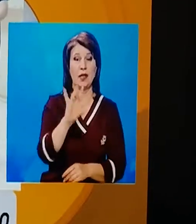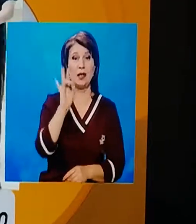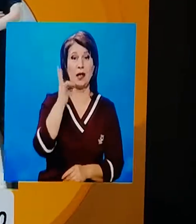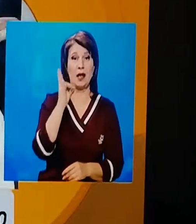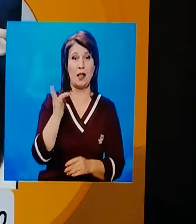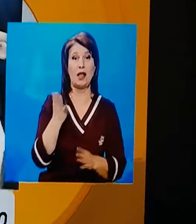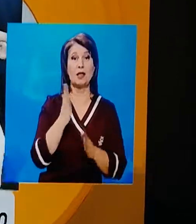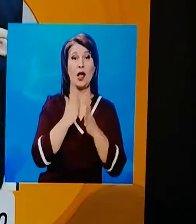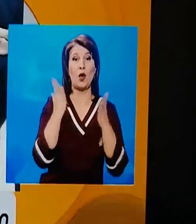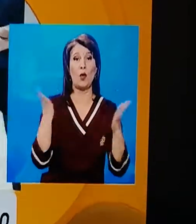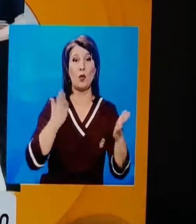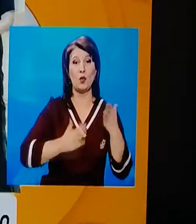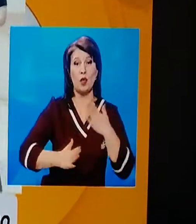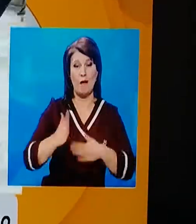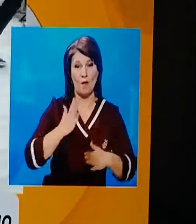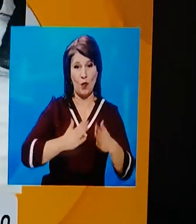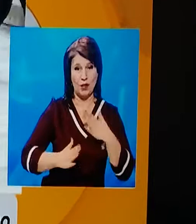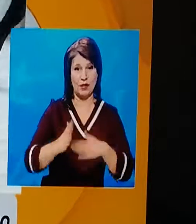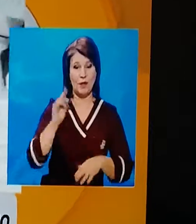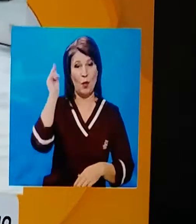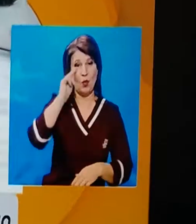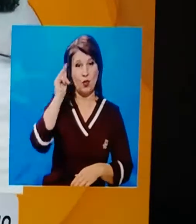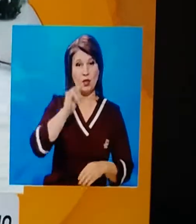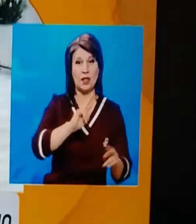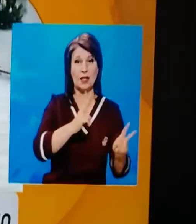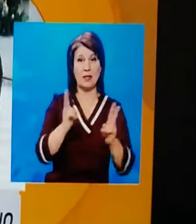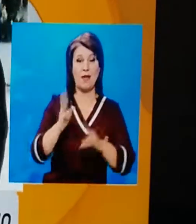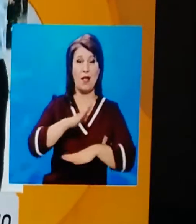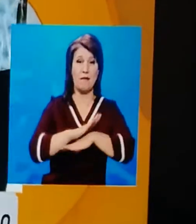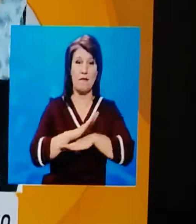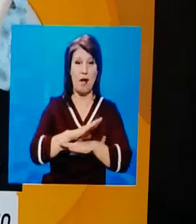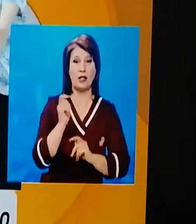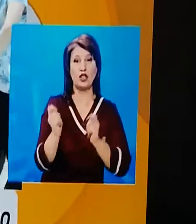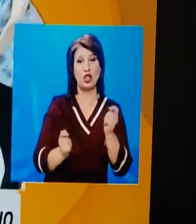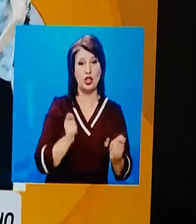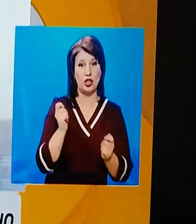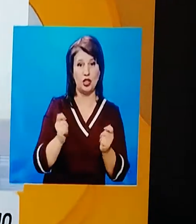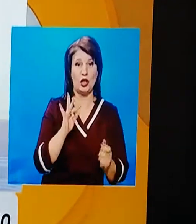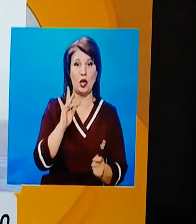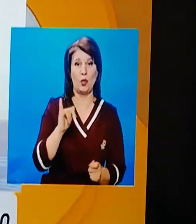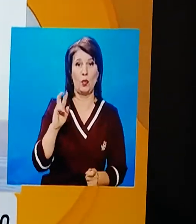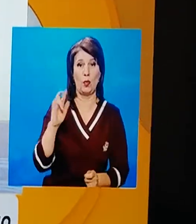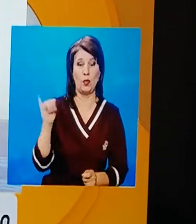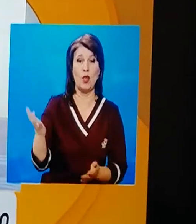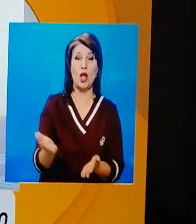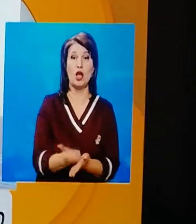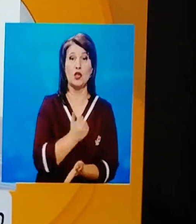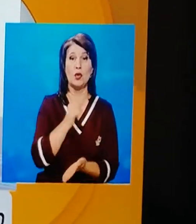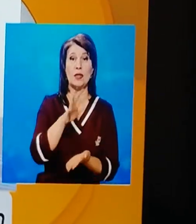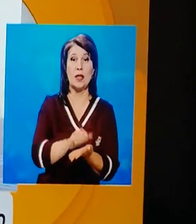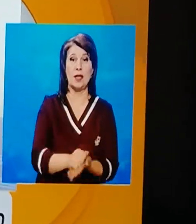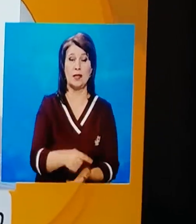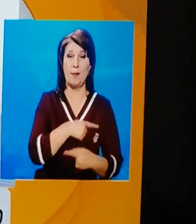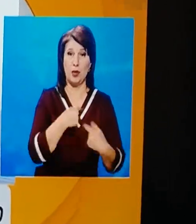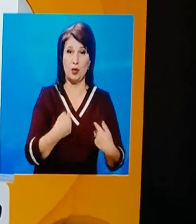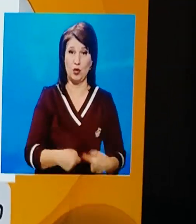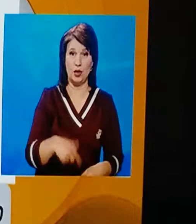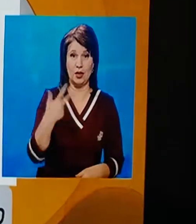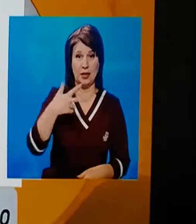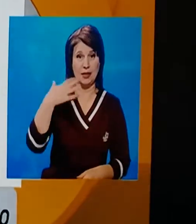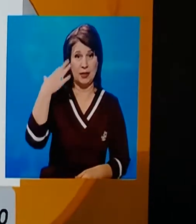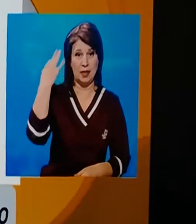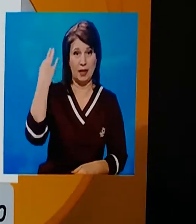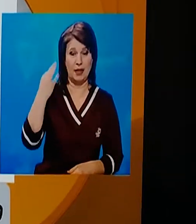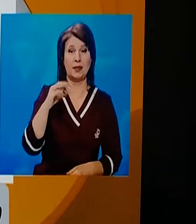Николай с огромным удовольствием, как он сам говорит, учится танцевать вальс, ча-ча-ча и румбу. Нашел занятие по душе и 30-летний